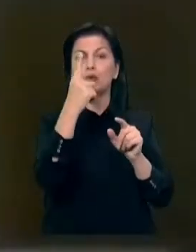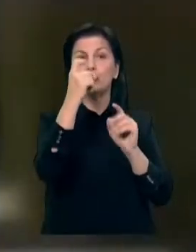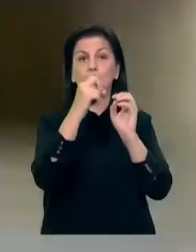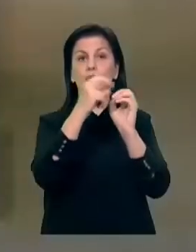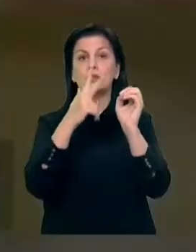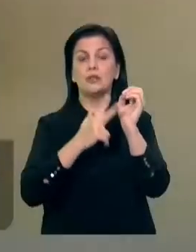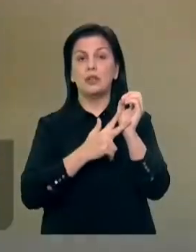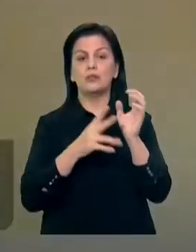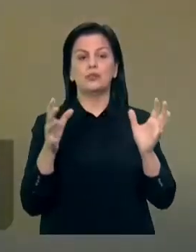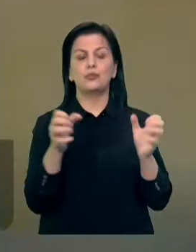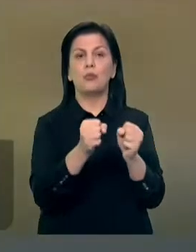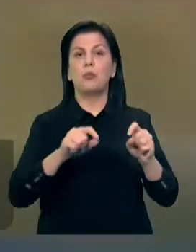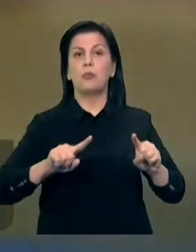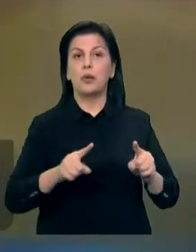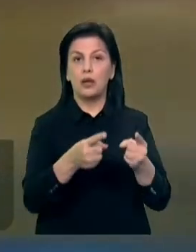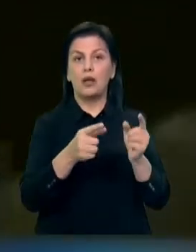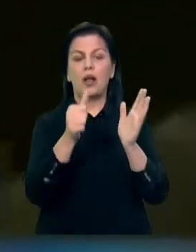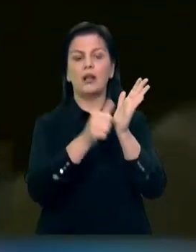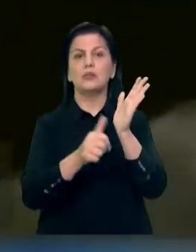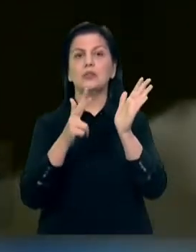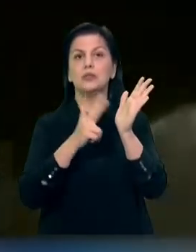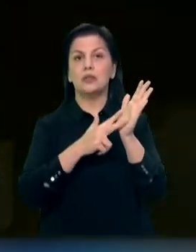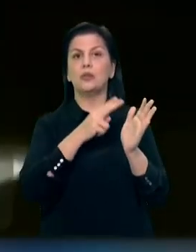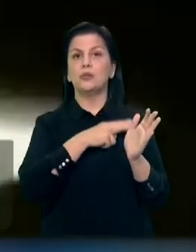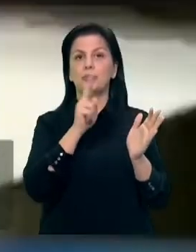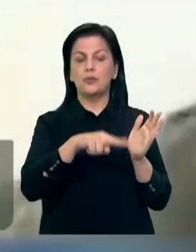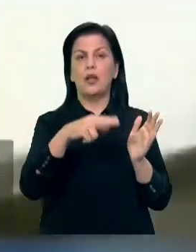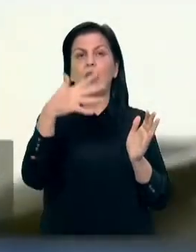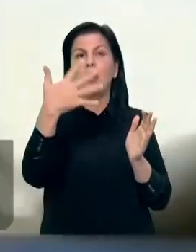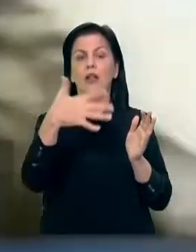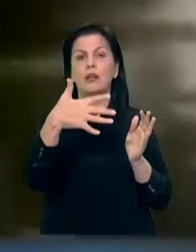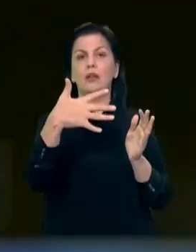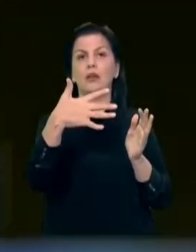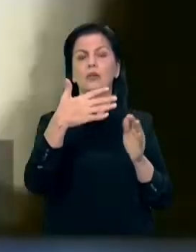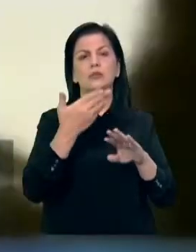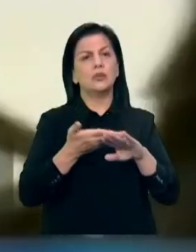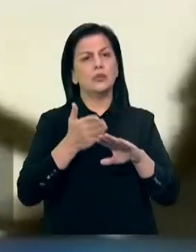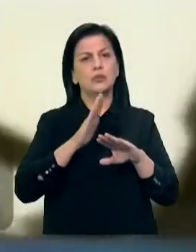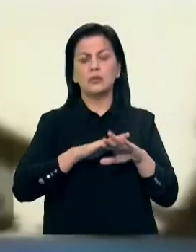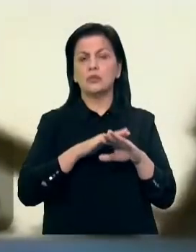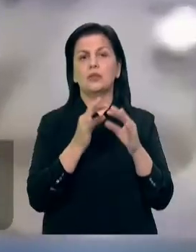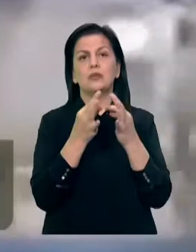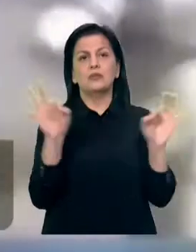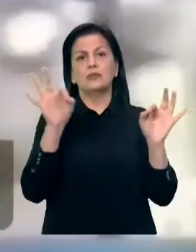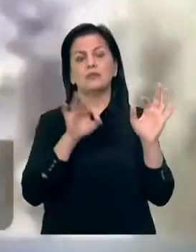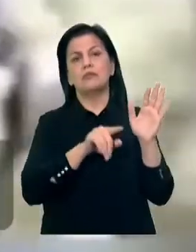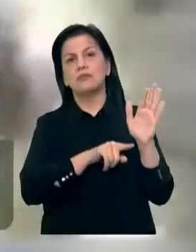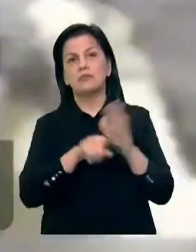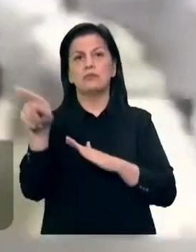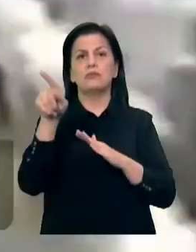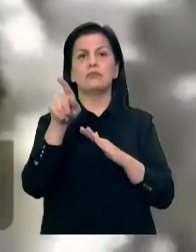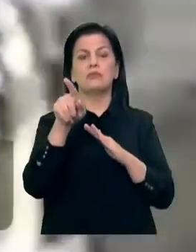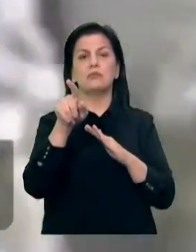nəfər əsir götürülüb, onlardan da 68-i öldürülüb, 50-si böyük çətinliklərlə əsirlikdən azad olunub. Sonradan